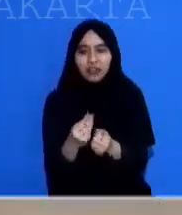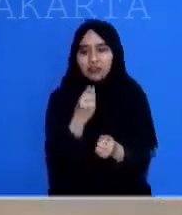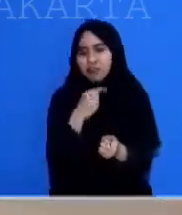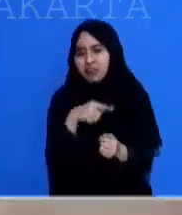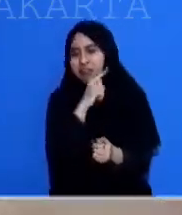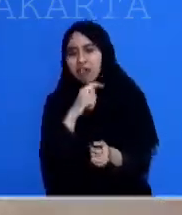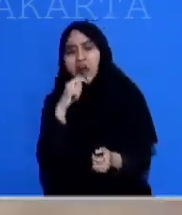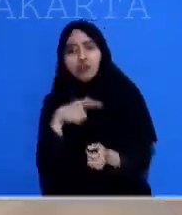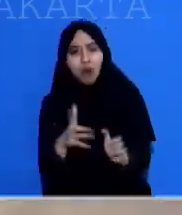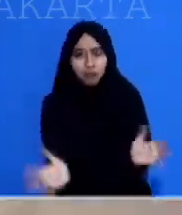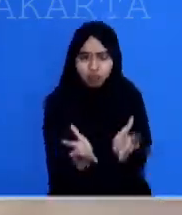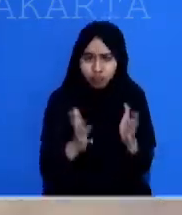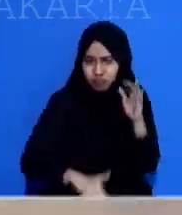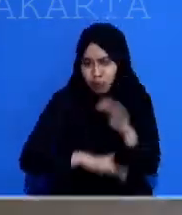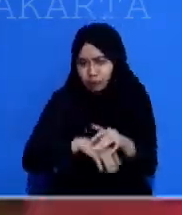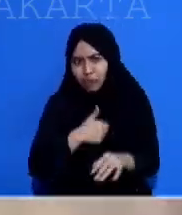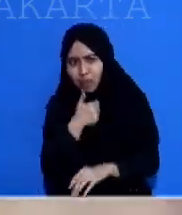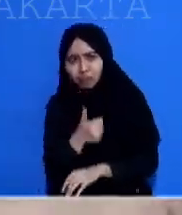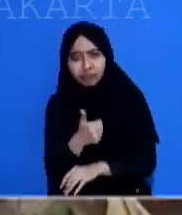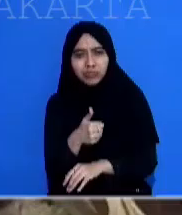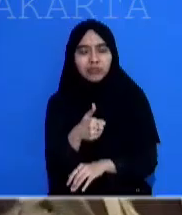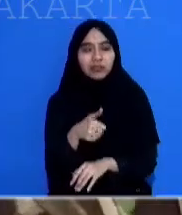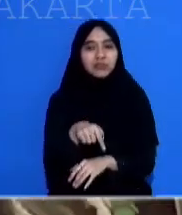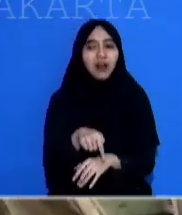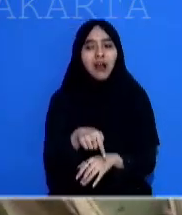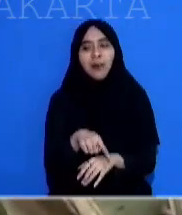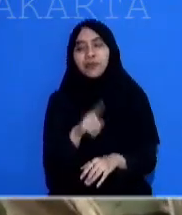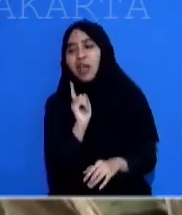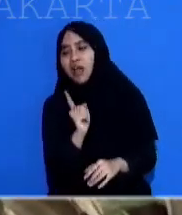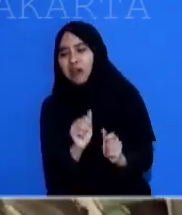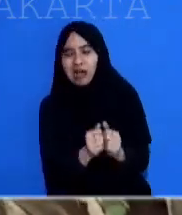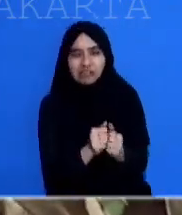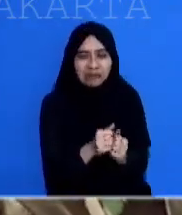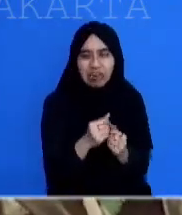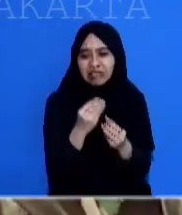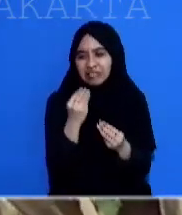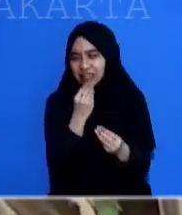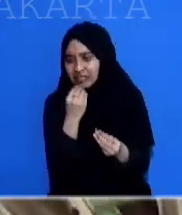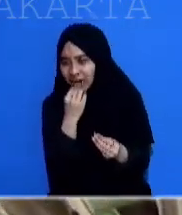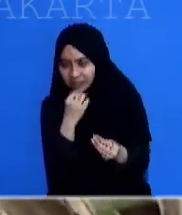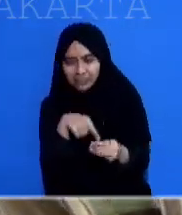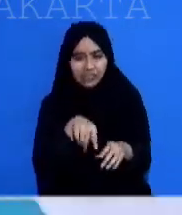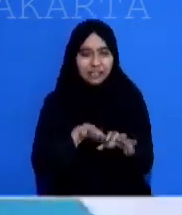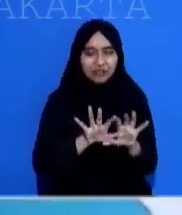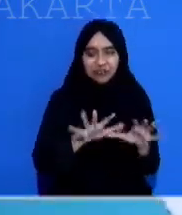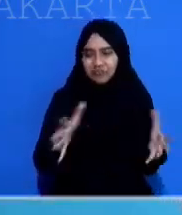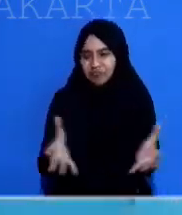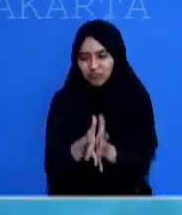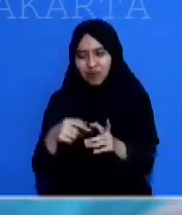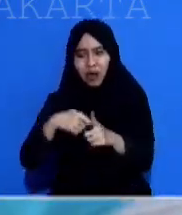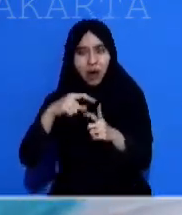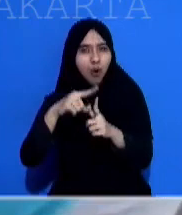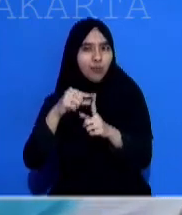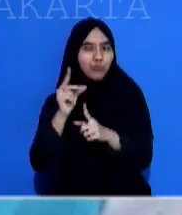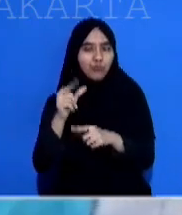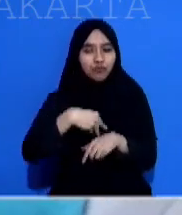sae. Kadang tani ing laladan menika sami nanem komoditas palawija ing sak selo-selaning lahan kapur ingkang wonten. Sinaosa